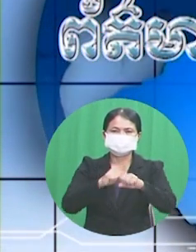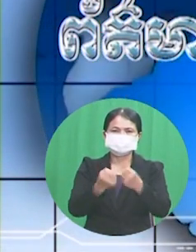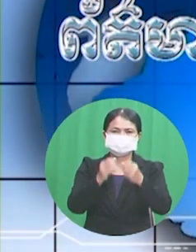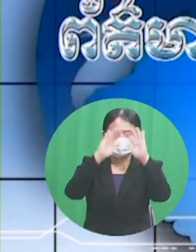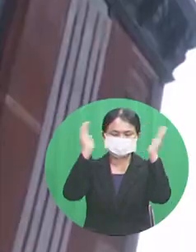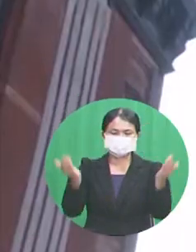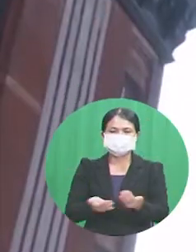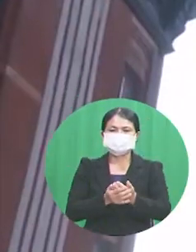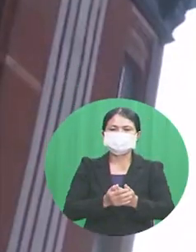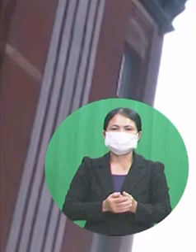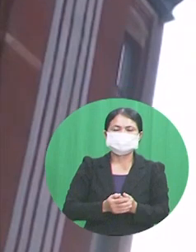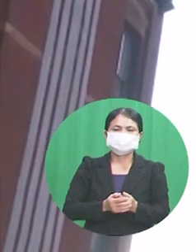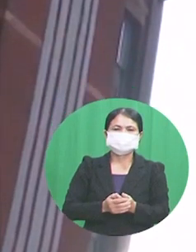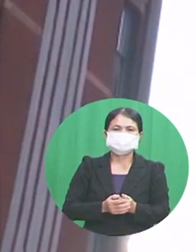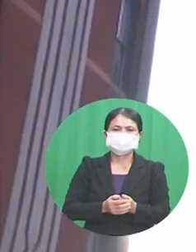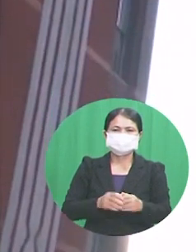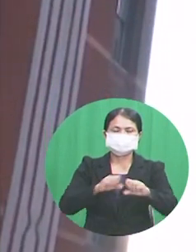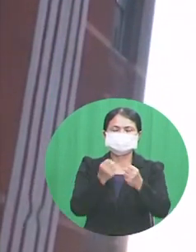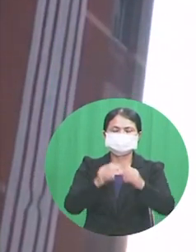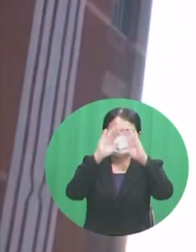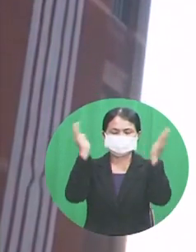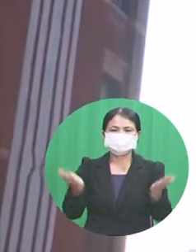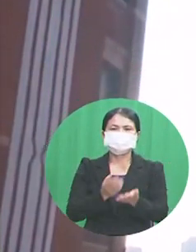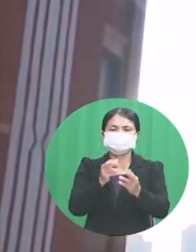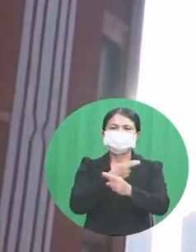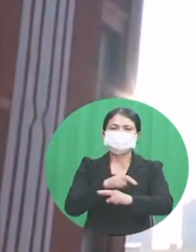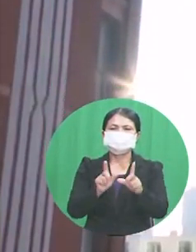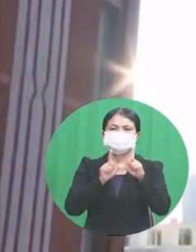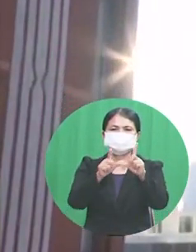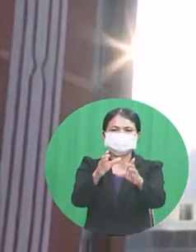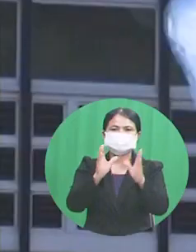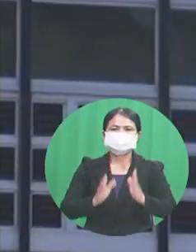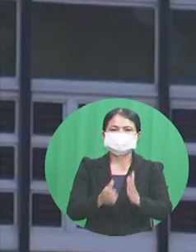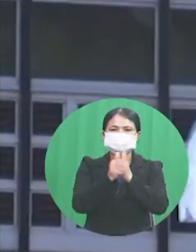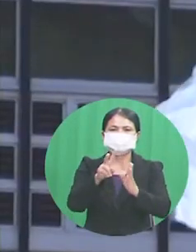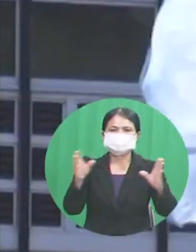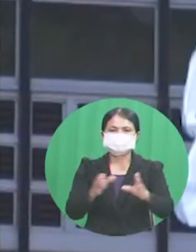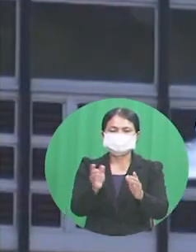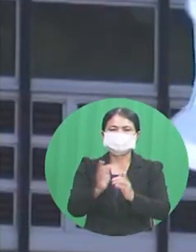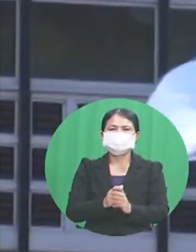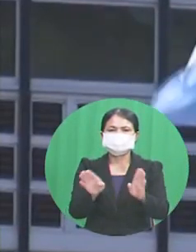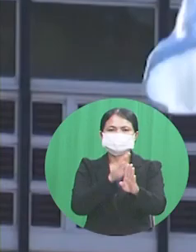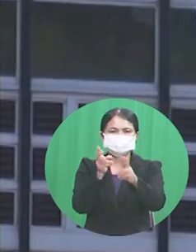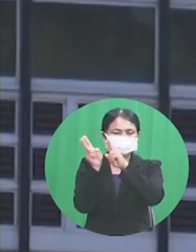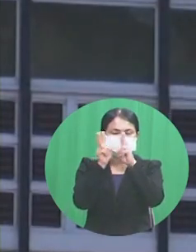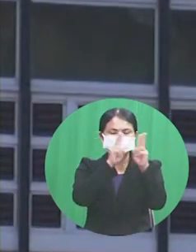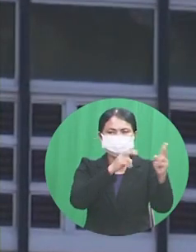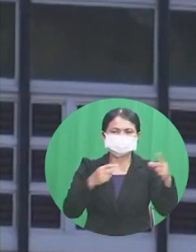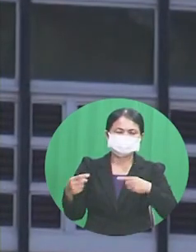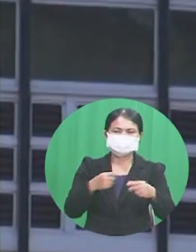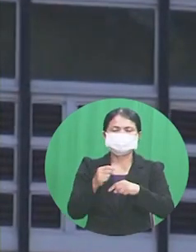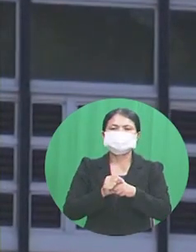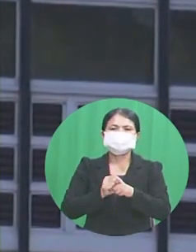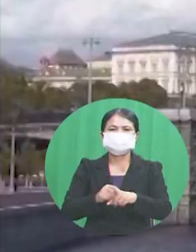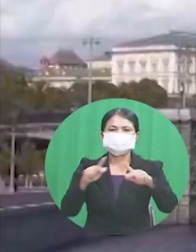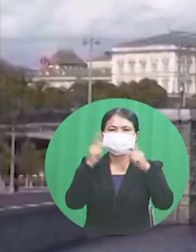ការសហប្រជាជាតិអង្គការសហប្រជាជាតិត្រៀមបញ្ជូនក្រុមអ្នកជំនាញមួយក្រុមឲ្យបើកការស៊ើបអង្កេតលើការវាយប្រហារលើម